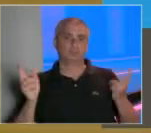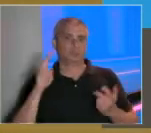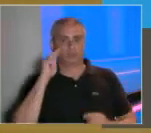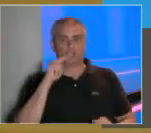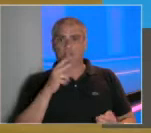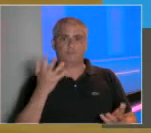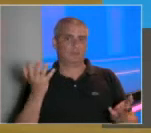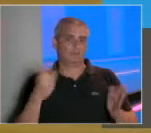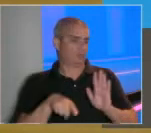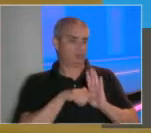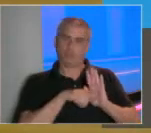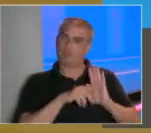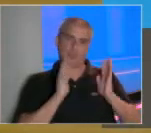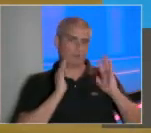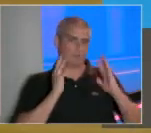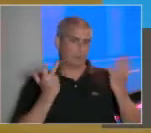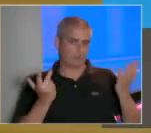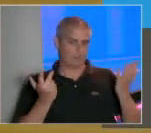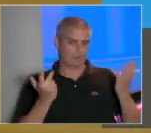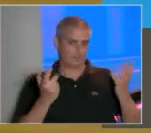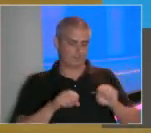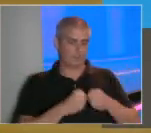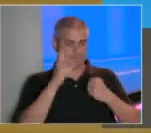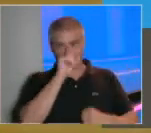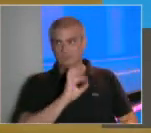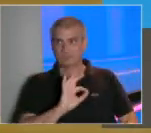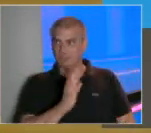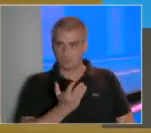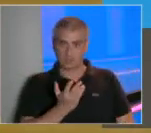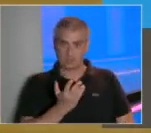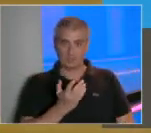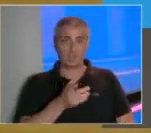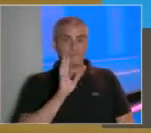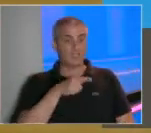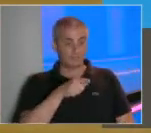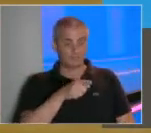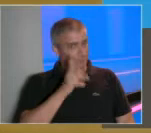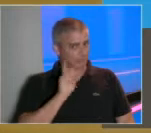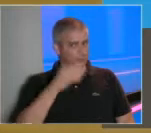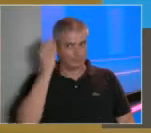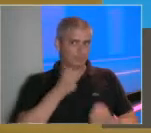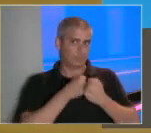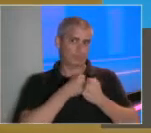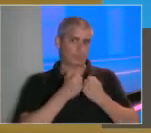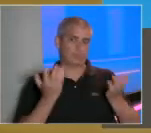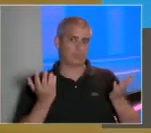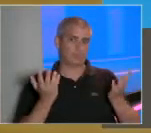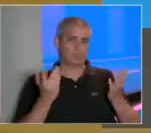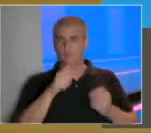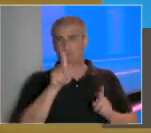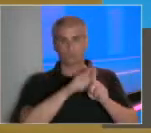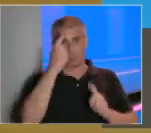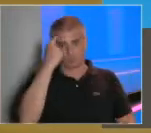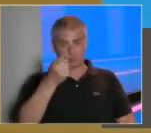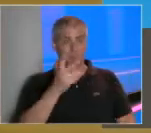אספקט שלילי מאוד שמזיק לתפיסה שלכם. וגם עם זה אתם צריכים להתמודד, כידוע. אז